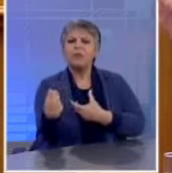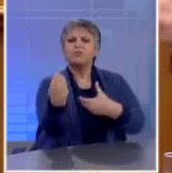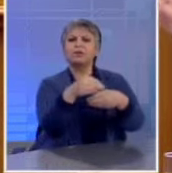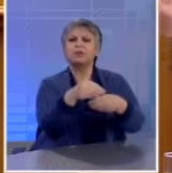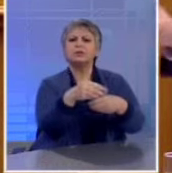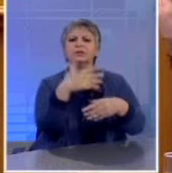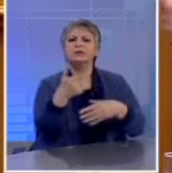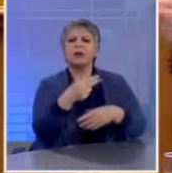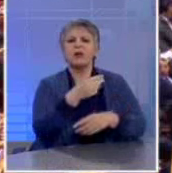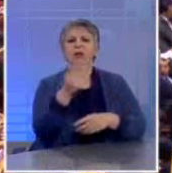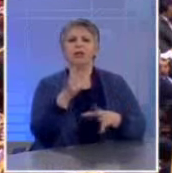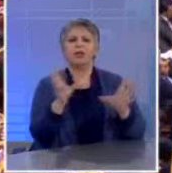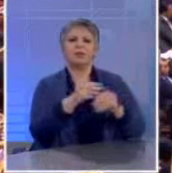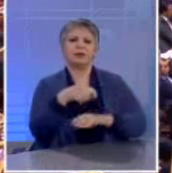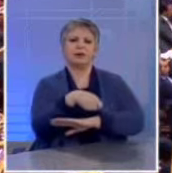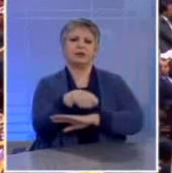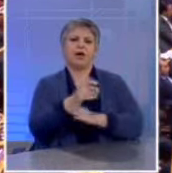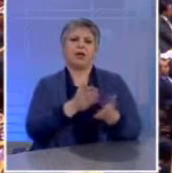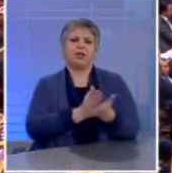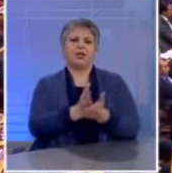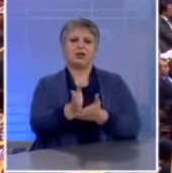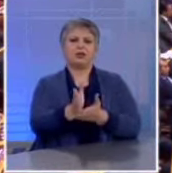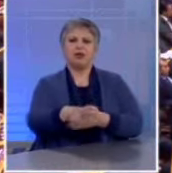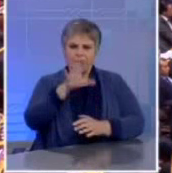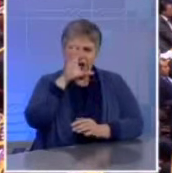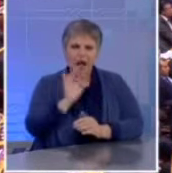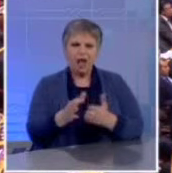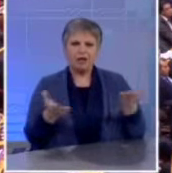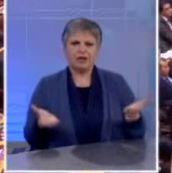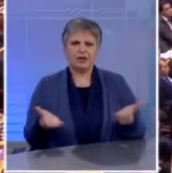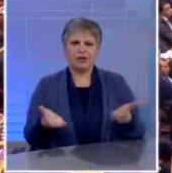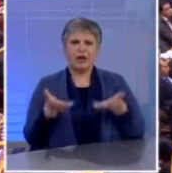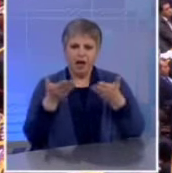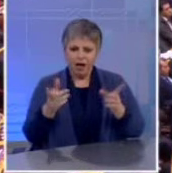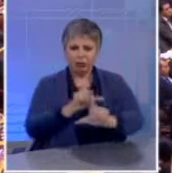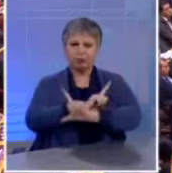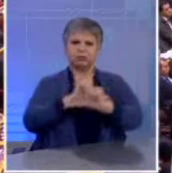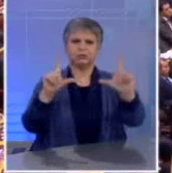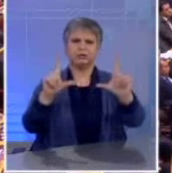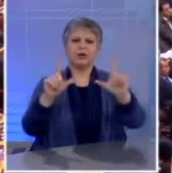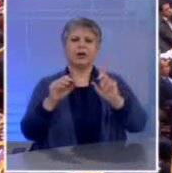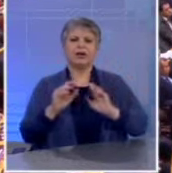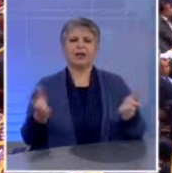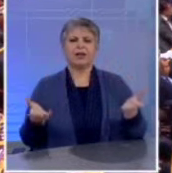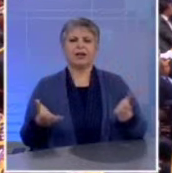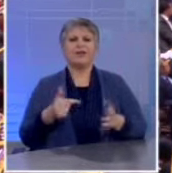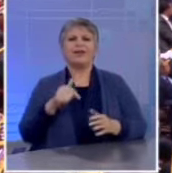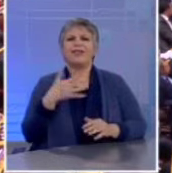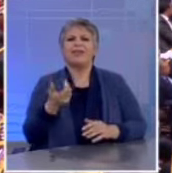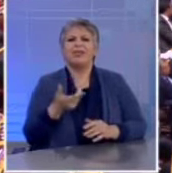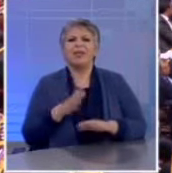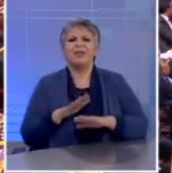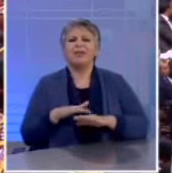Αυτές είναι πραγματικές παρεμβάσεις στη δικαιοσύνη. Και όχι το γεγονός ότι μία εισαγγελέα ζήτησε να